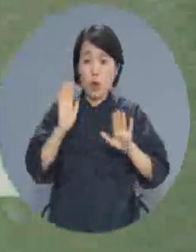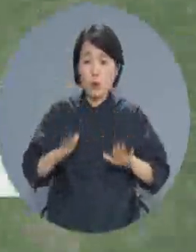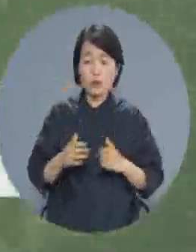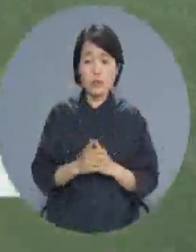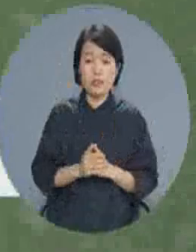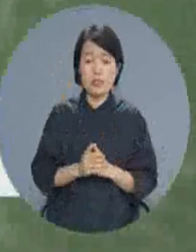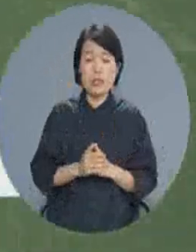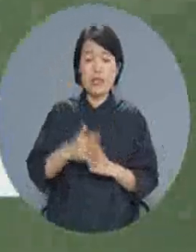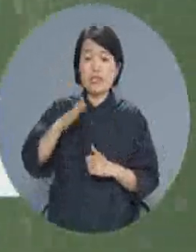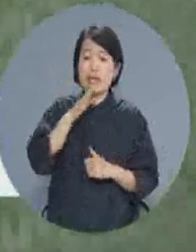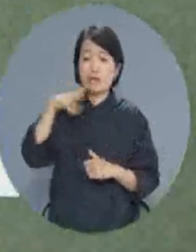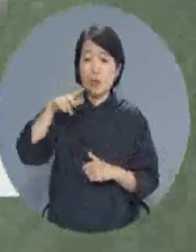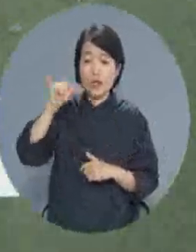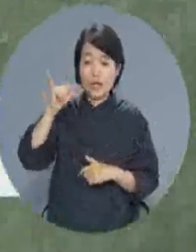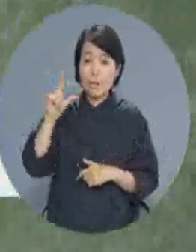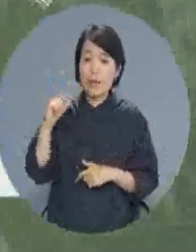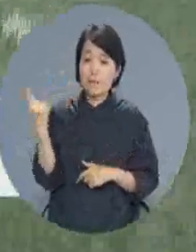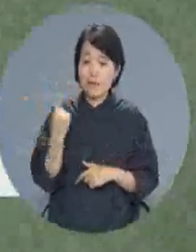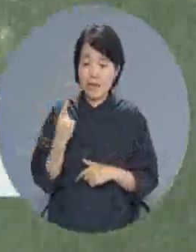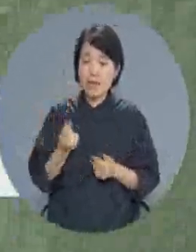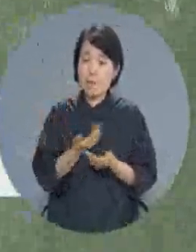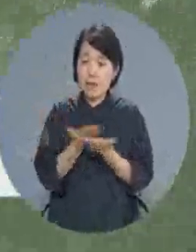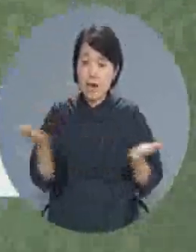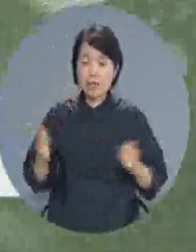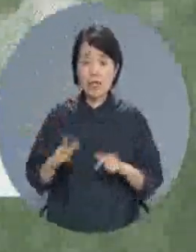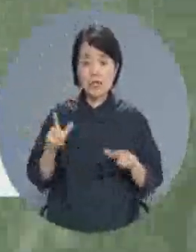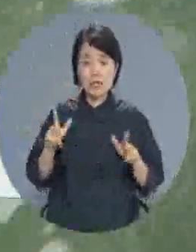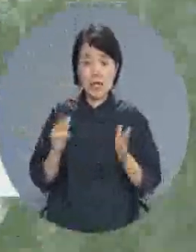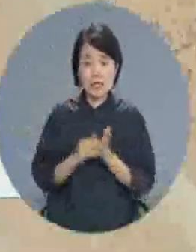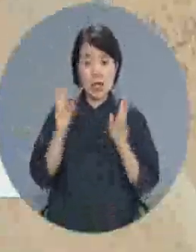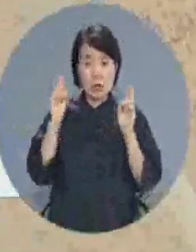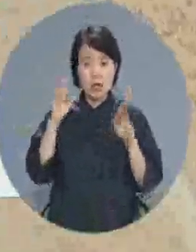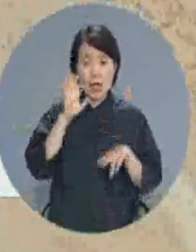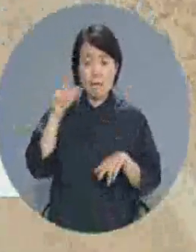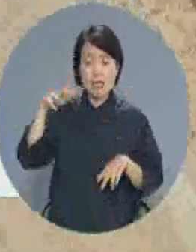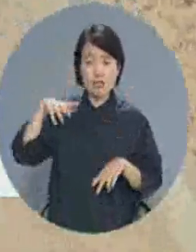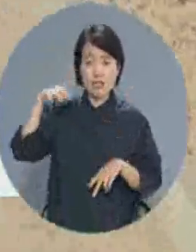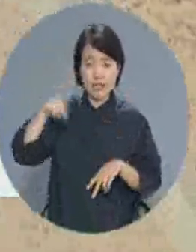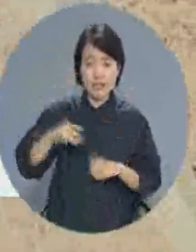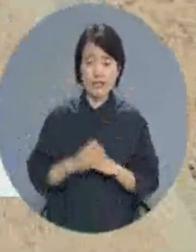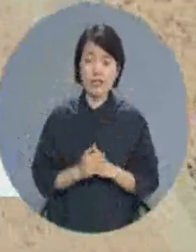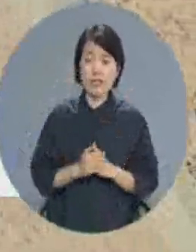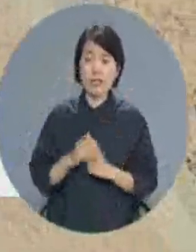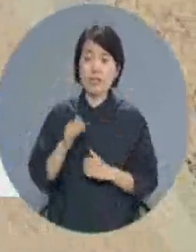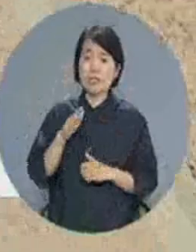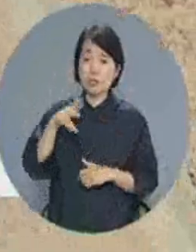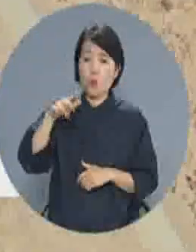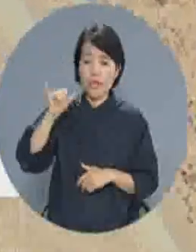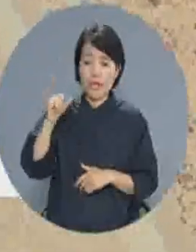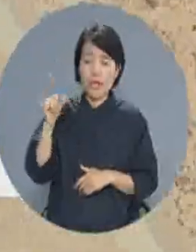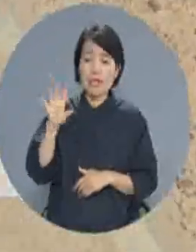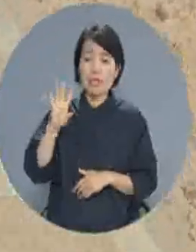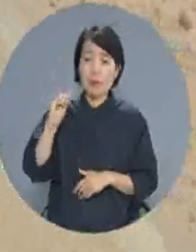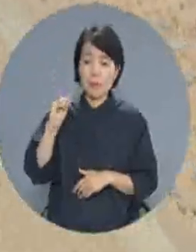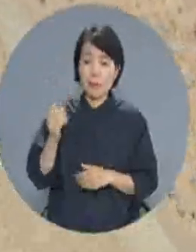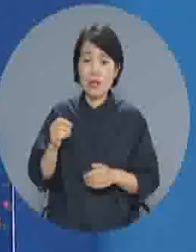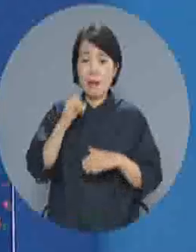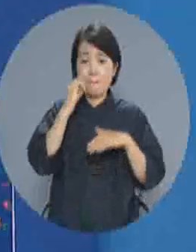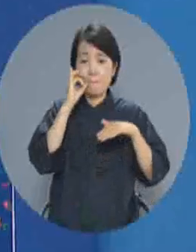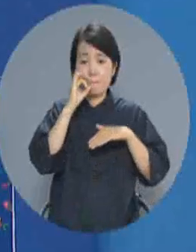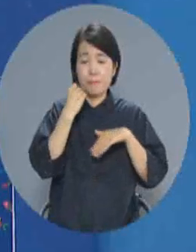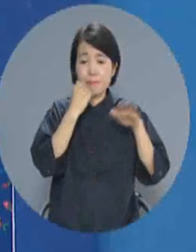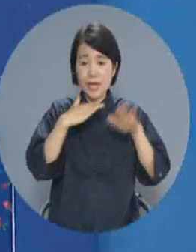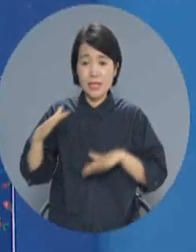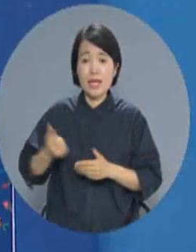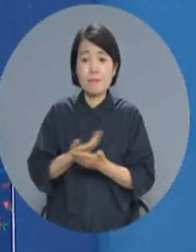만 마리를 바다로 보내는 등 지금까지 꽃게와 말쥐치, 참조기 400만 마리를 서해에 방류했습니다.